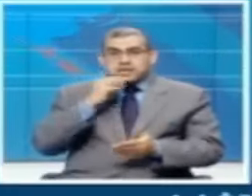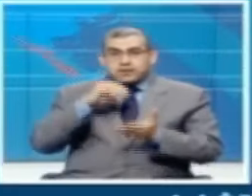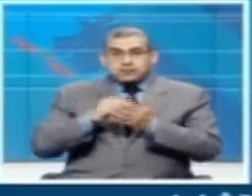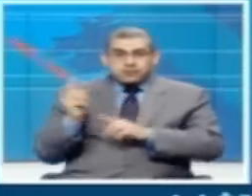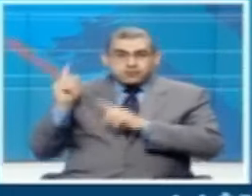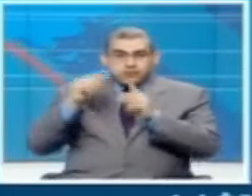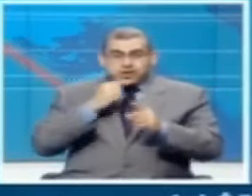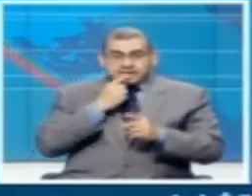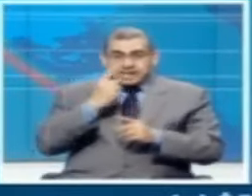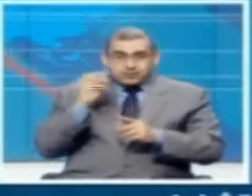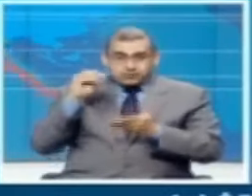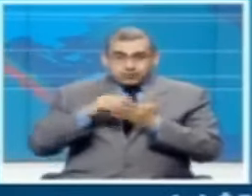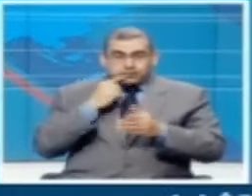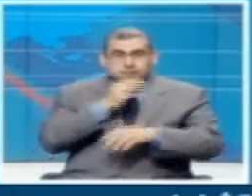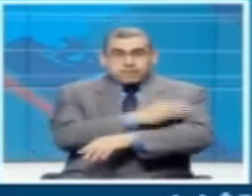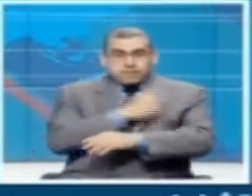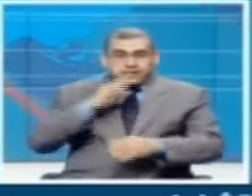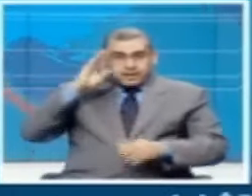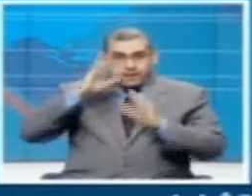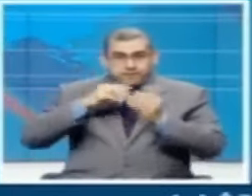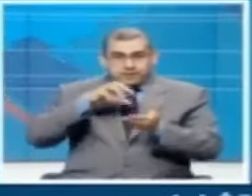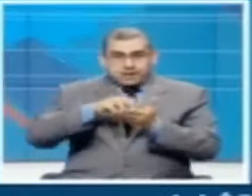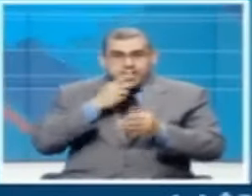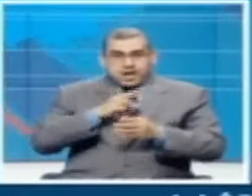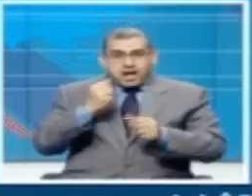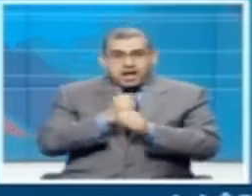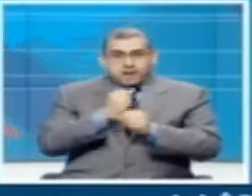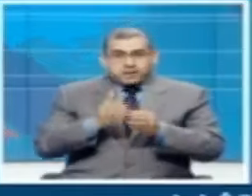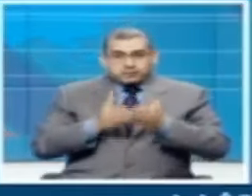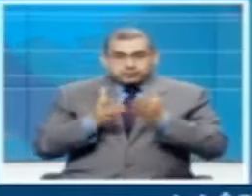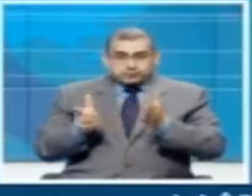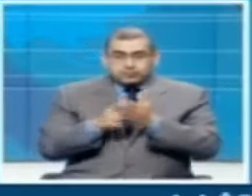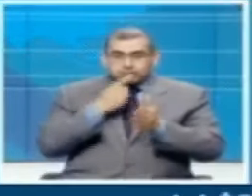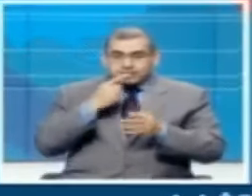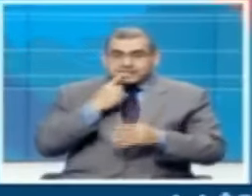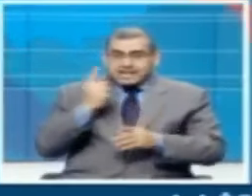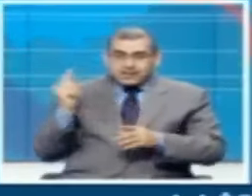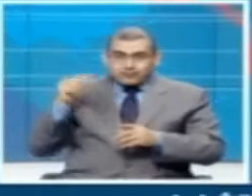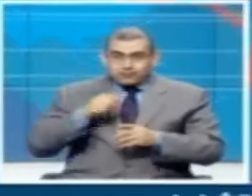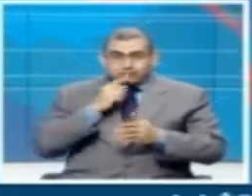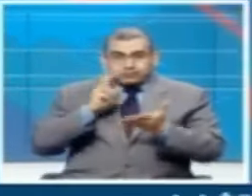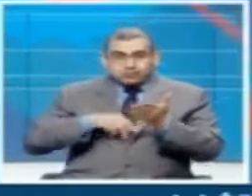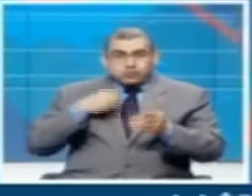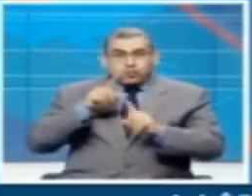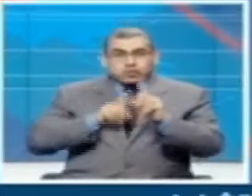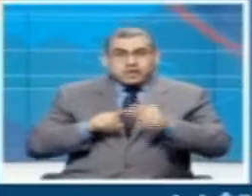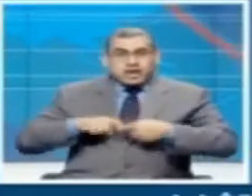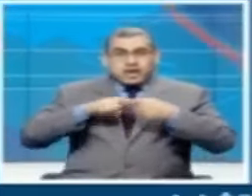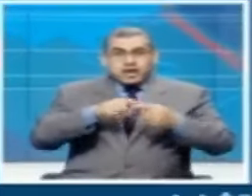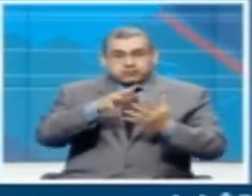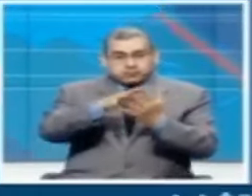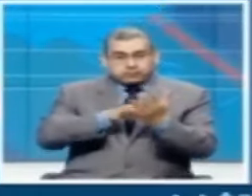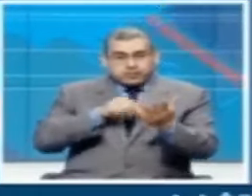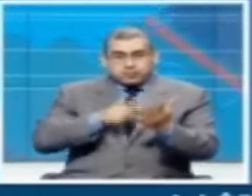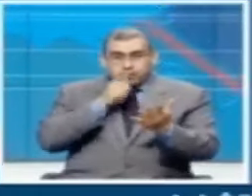بدء التشغيل التجريبي لمحطه تحيا مصر متعدده الاغراض بميناء الاسكندريه اصدرت وزاره النقل تقريرا